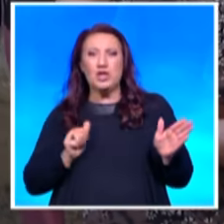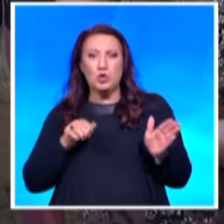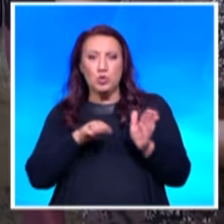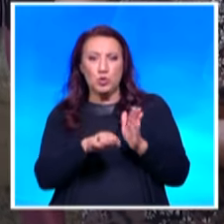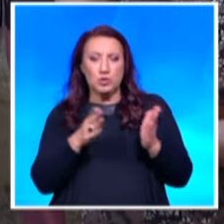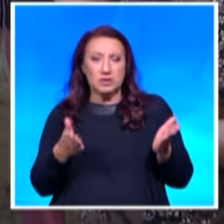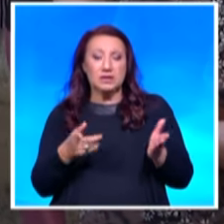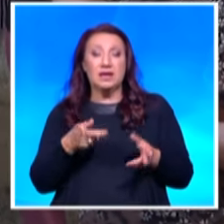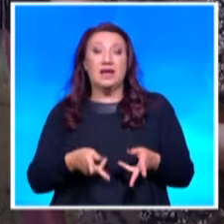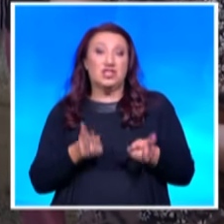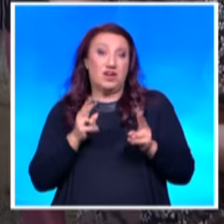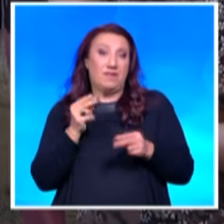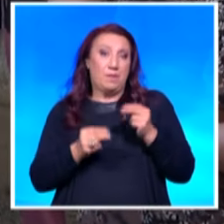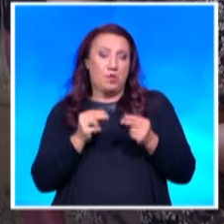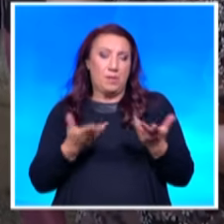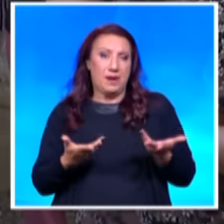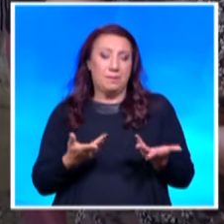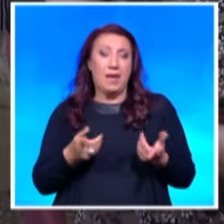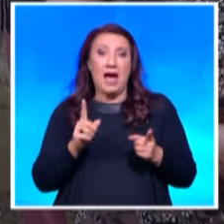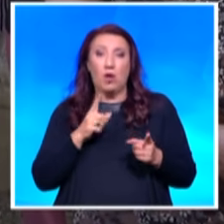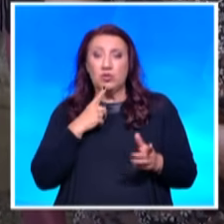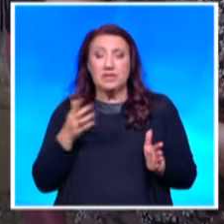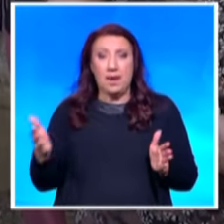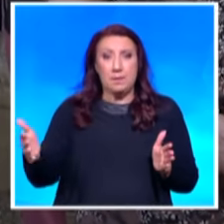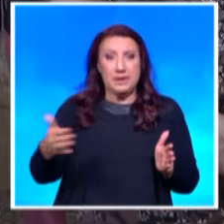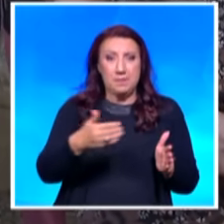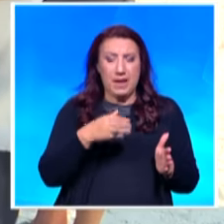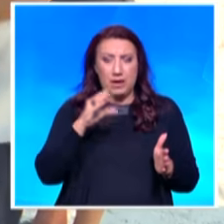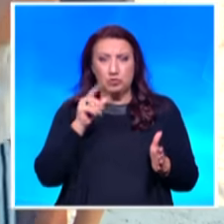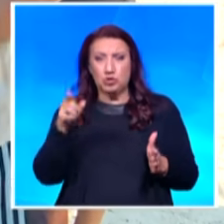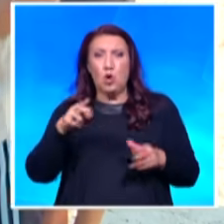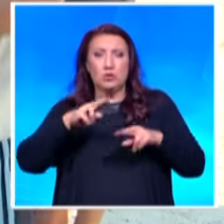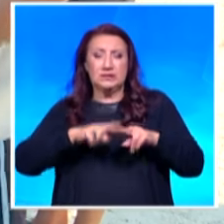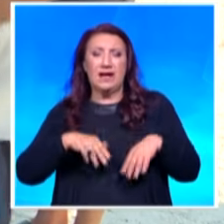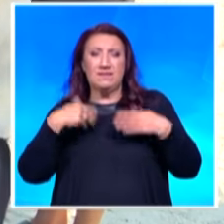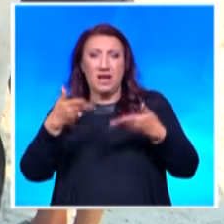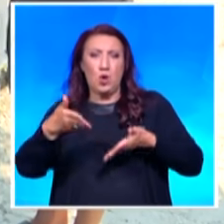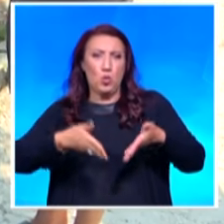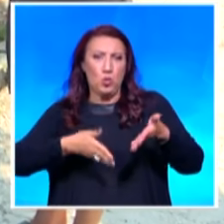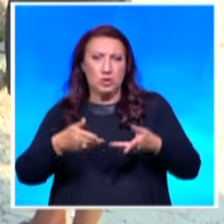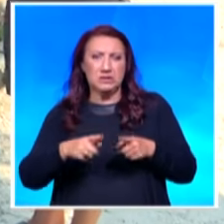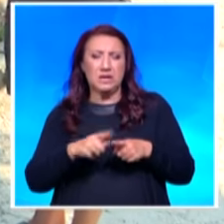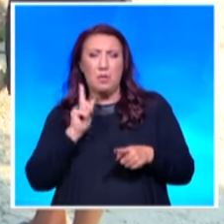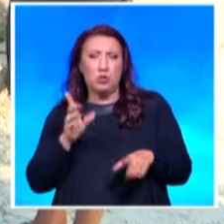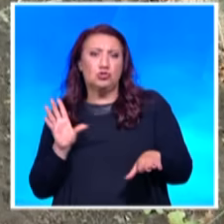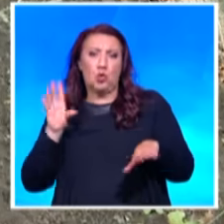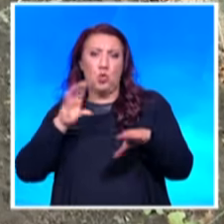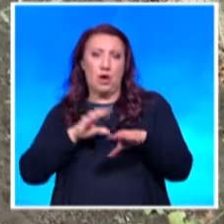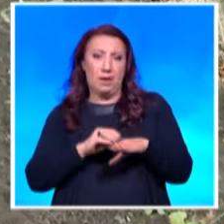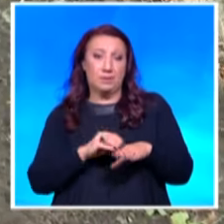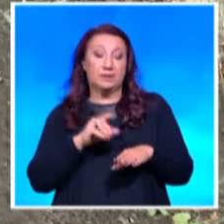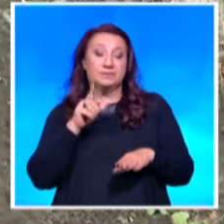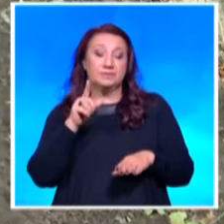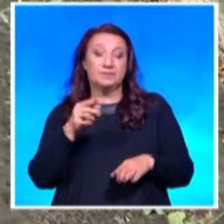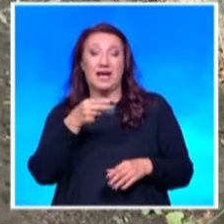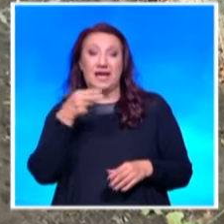дали е тук или на друго място, то ще остане на улицата, ще бъде агресивно, гладно и така. Според агенцията по храните обаче обектът е незаконен и трябва